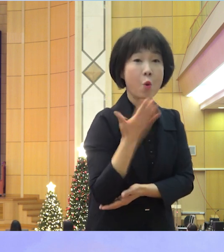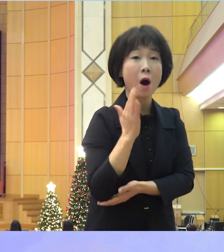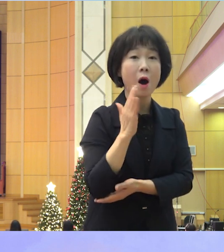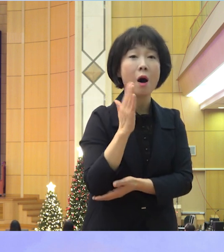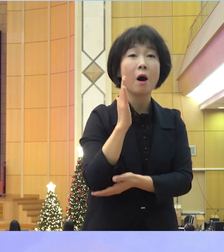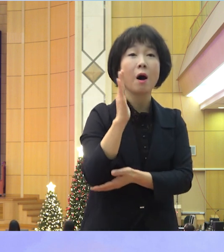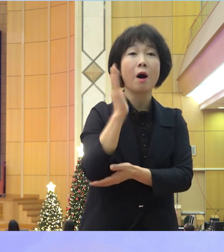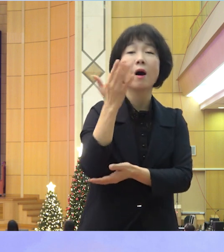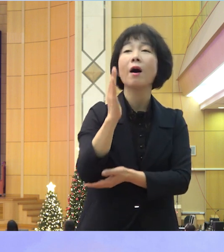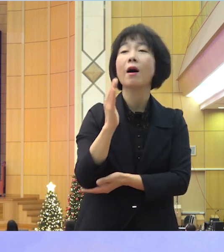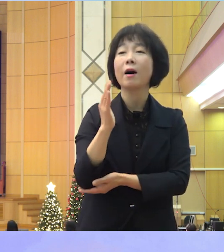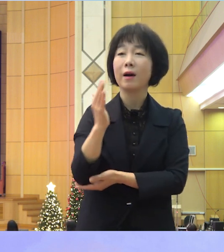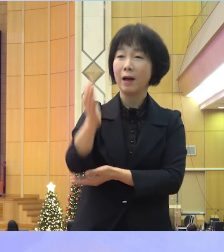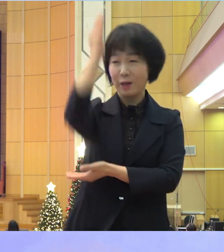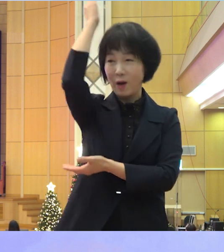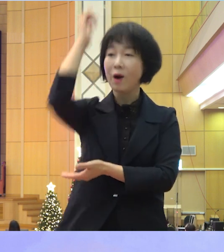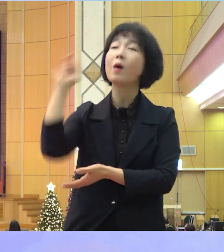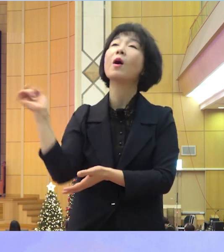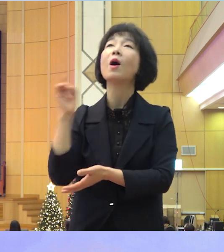영광